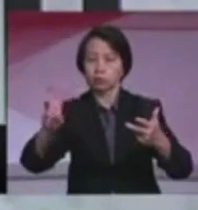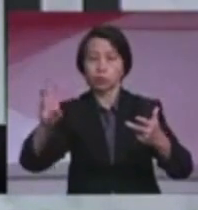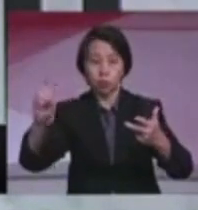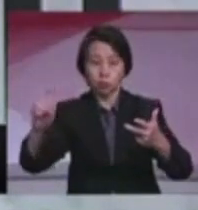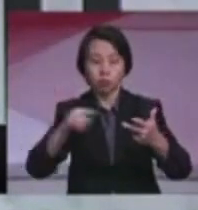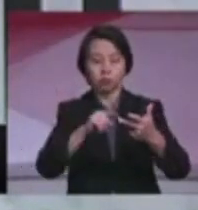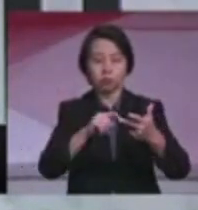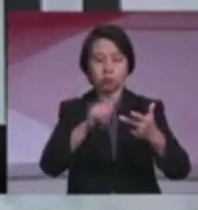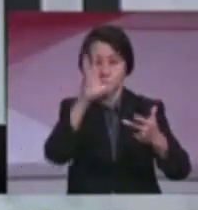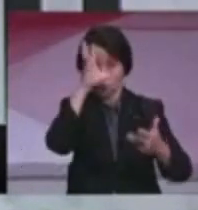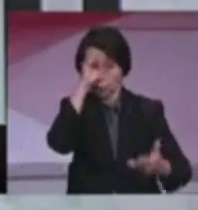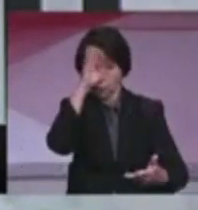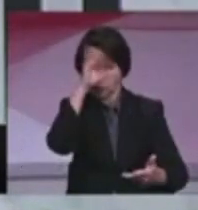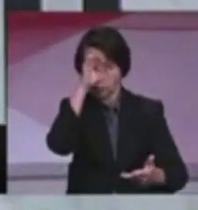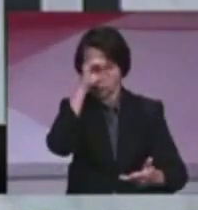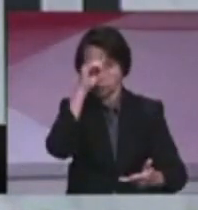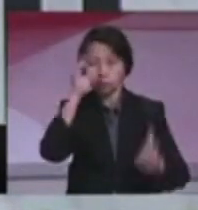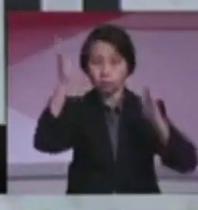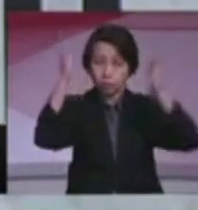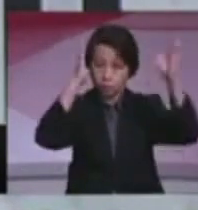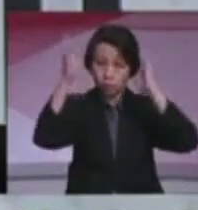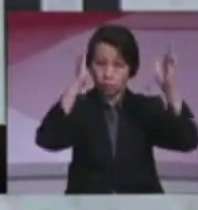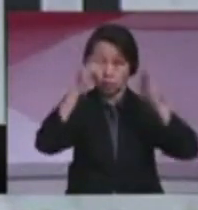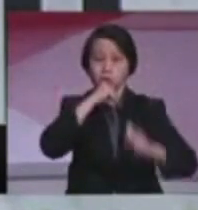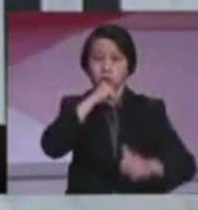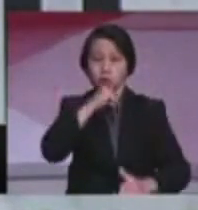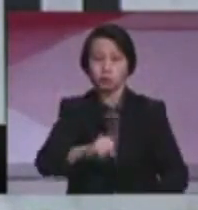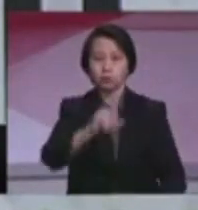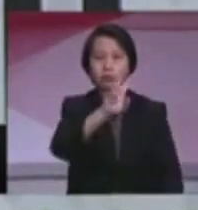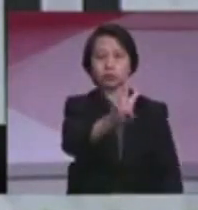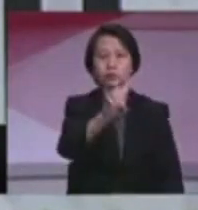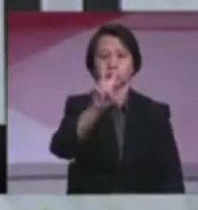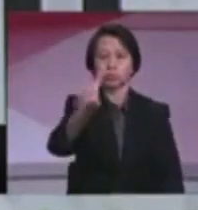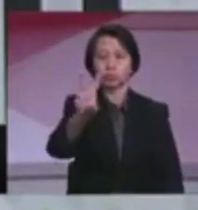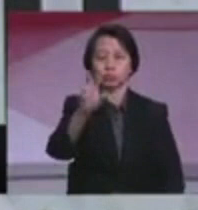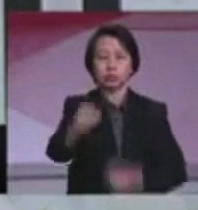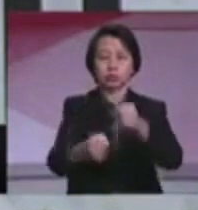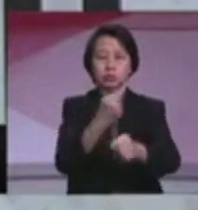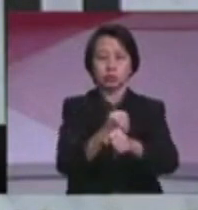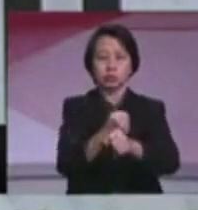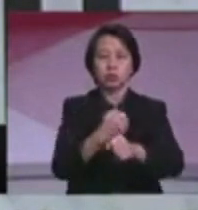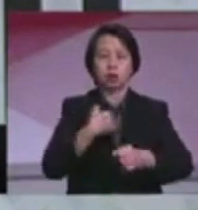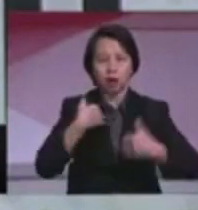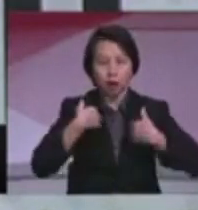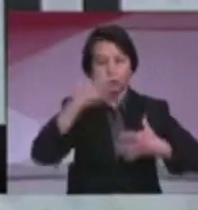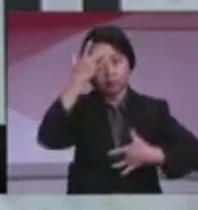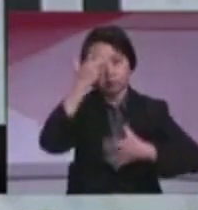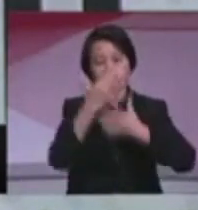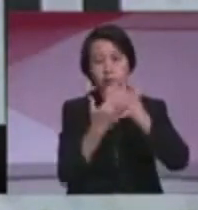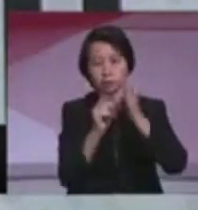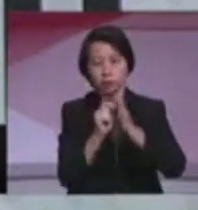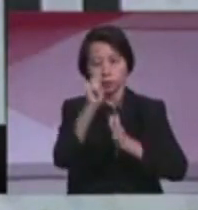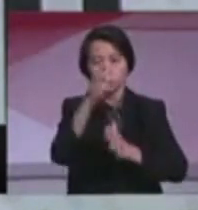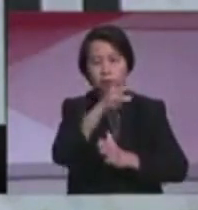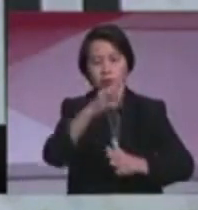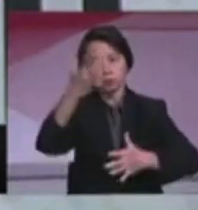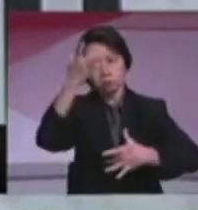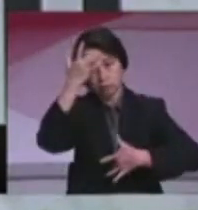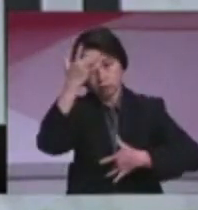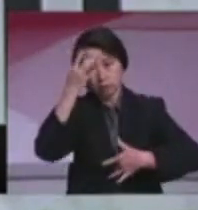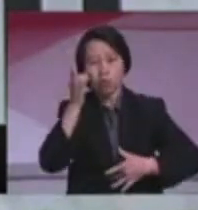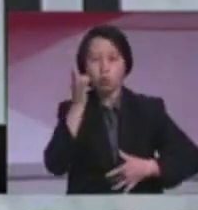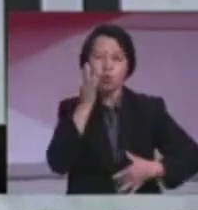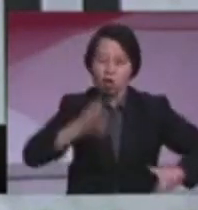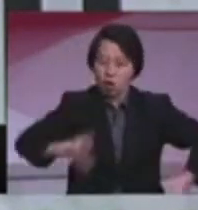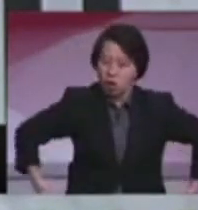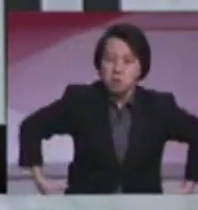56,760 seorang lelaki warga negara berusia 22 tahun mempunyai penyakit darah tinggi dan penyakit buah